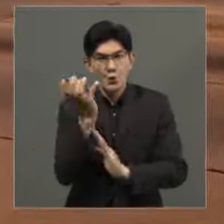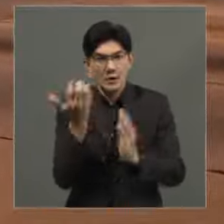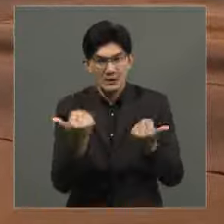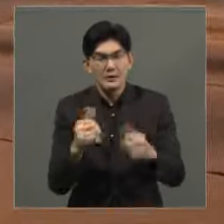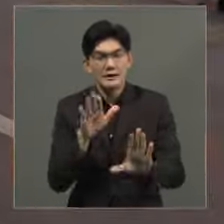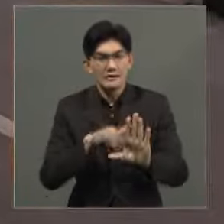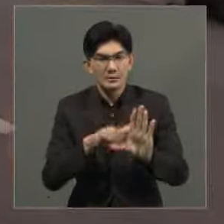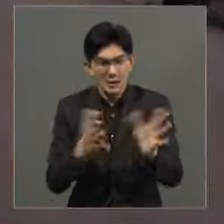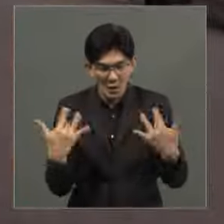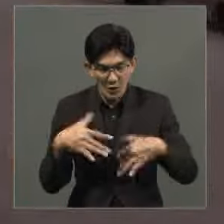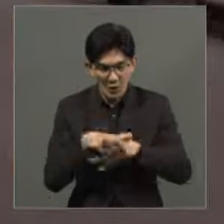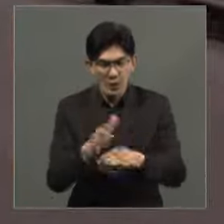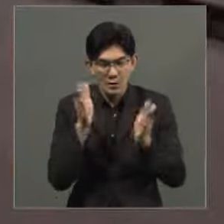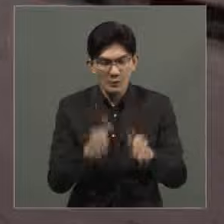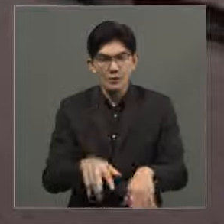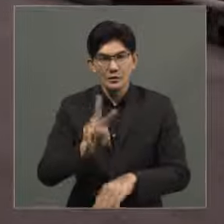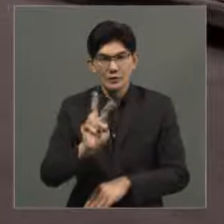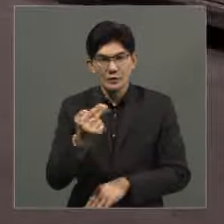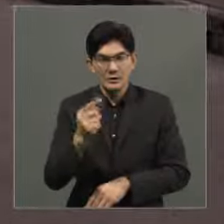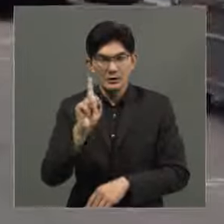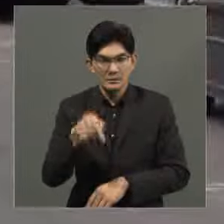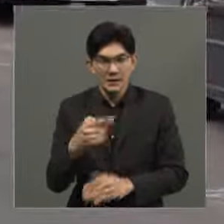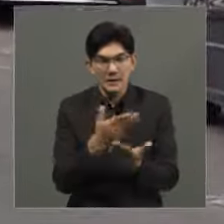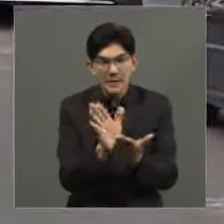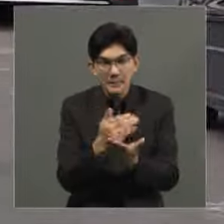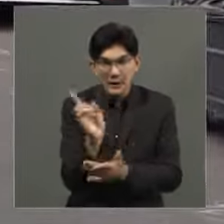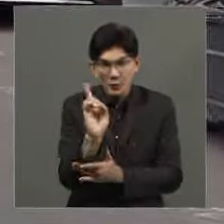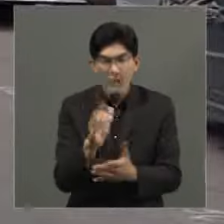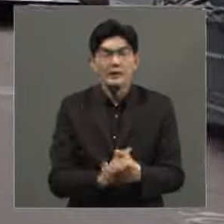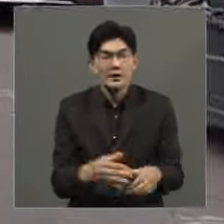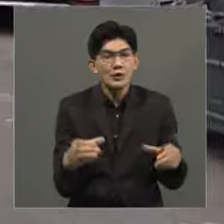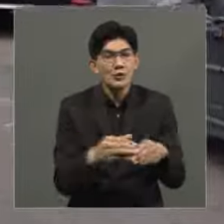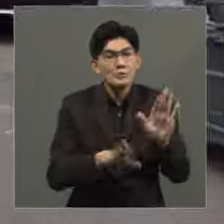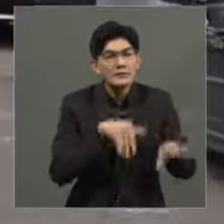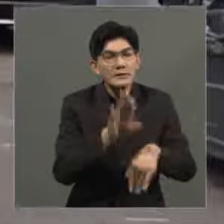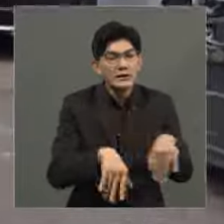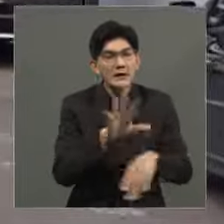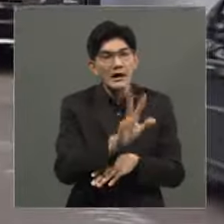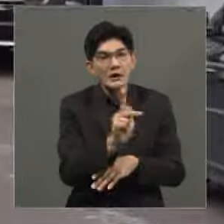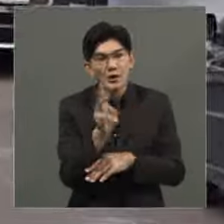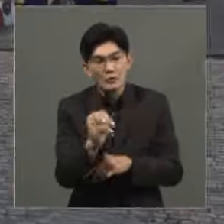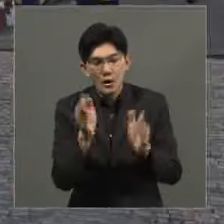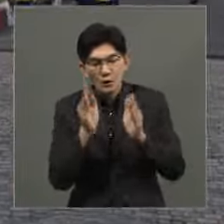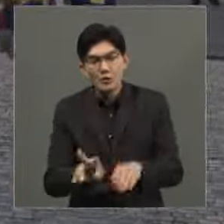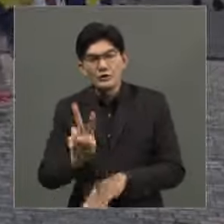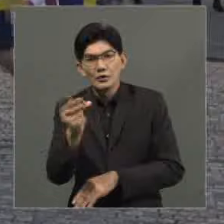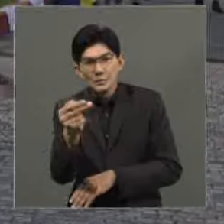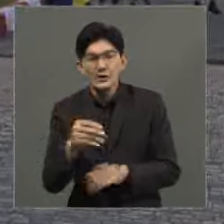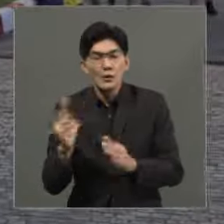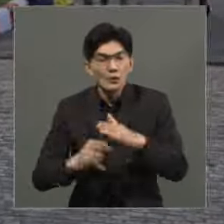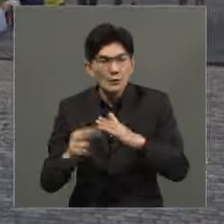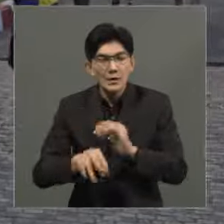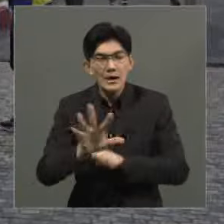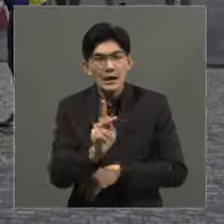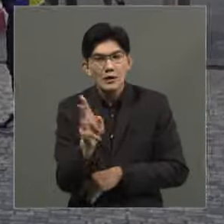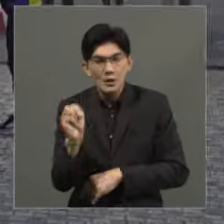ผู้สมัครร่วมกิจกรรมกว่า 26,000คนครับแบ่งเป็นนะฮะประเภทในกลุ่มของการเดิน5กมเนี่ยประมาณ 20,000คนวิ่ง 5